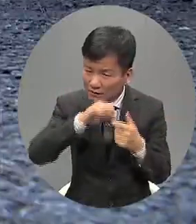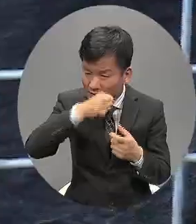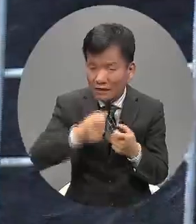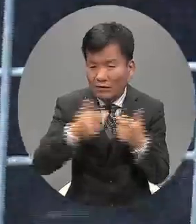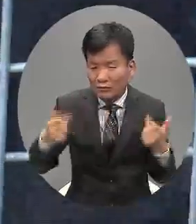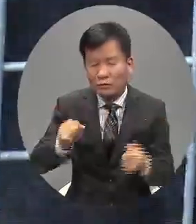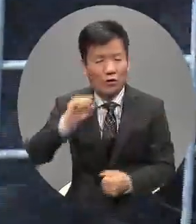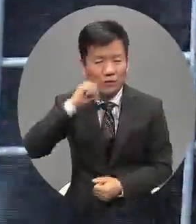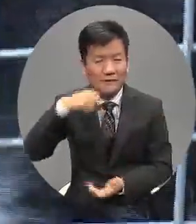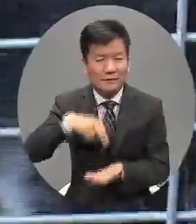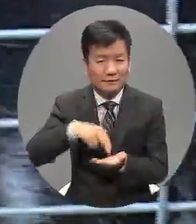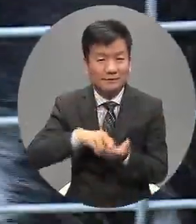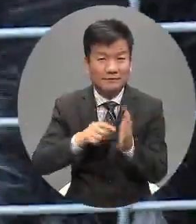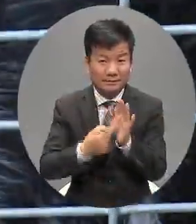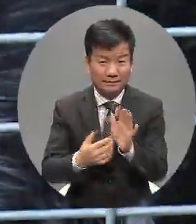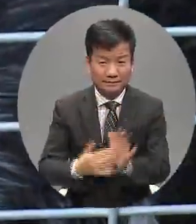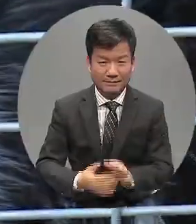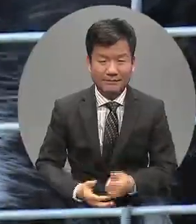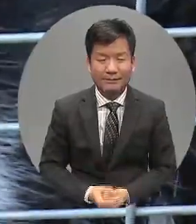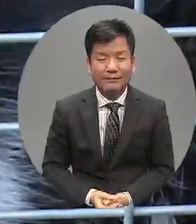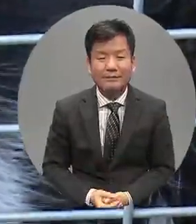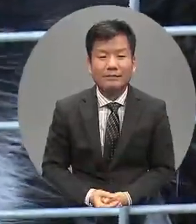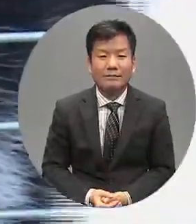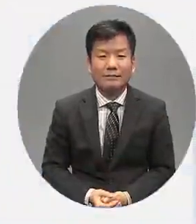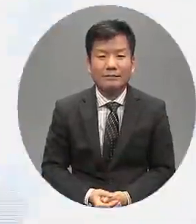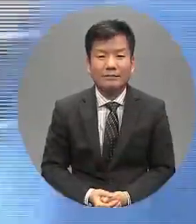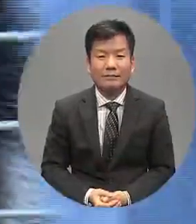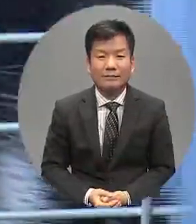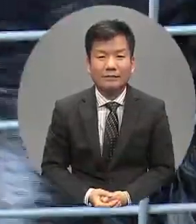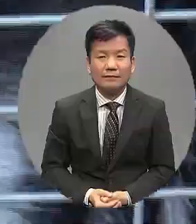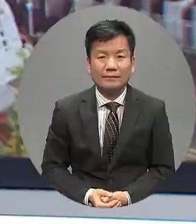어렵다는 입장입니다. MBC 뉴스 김우초입니다.